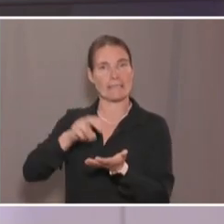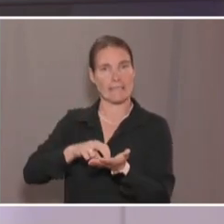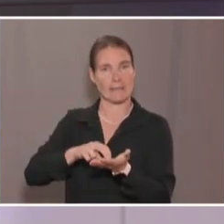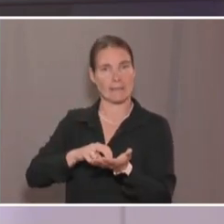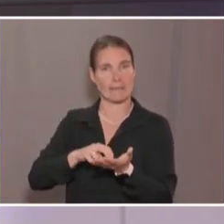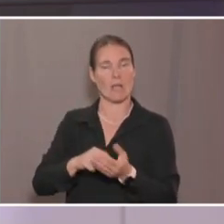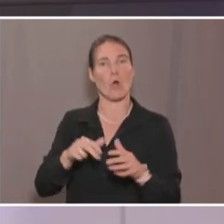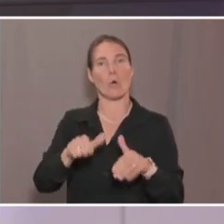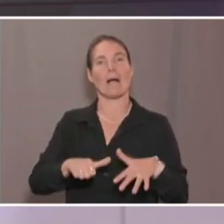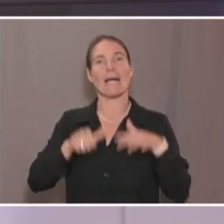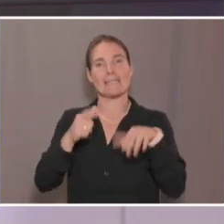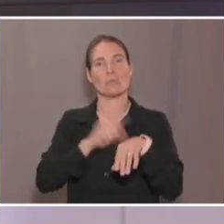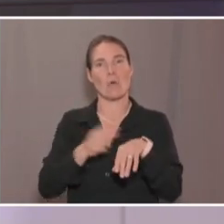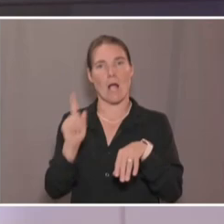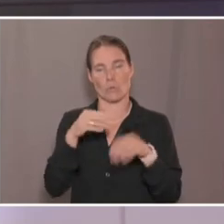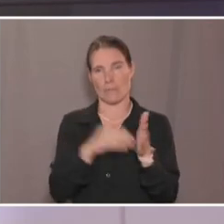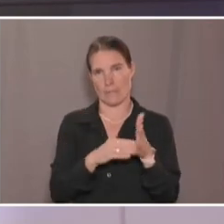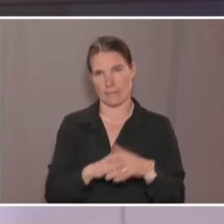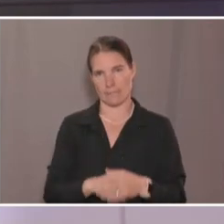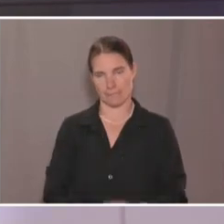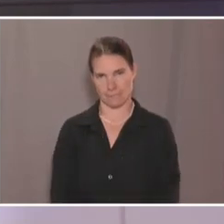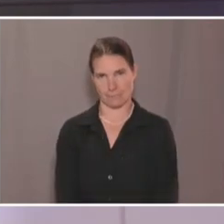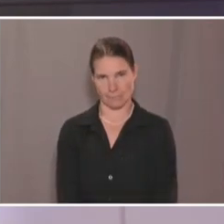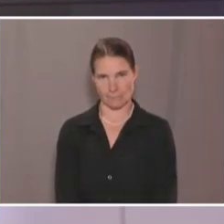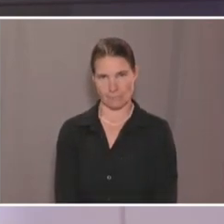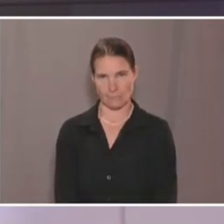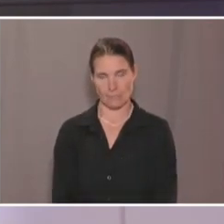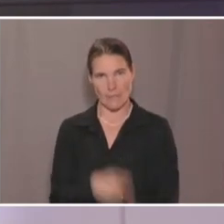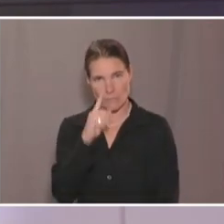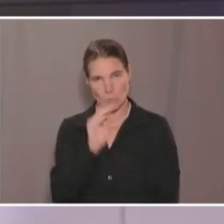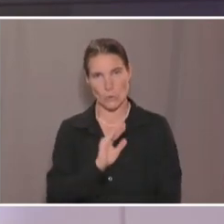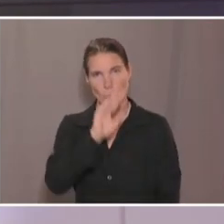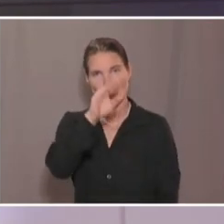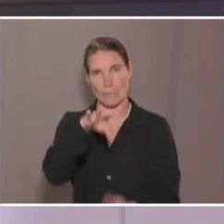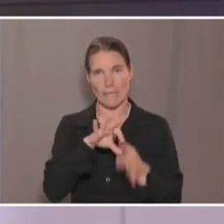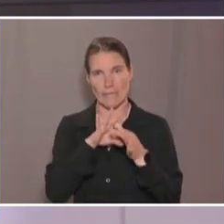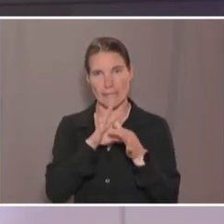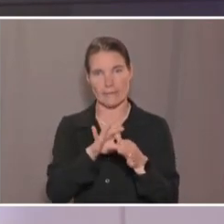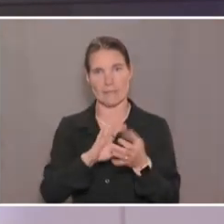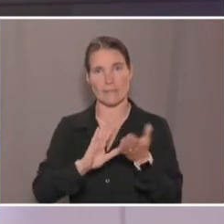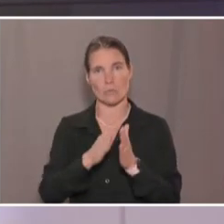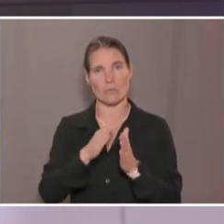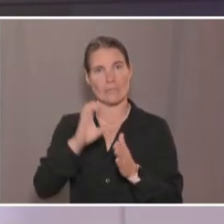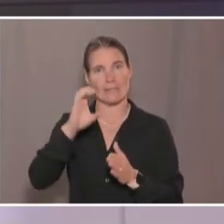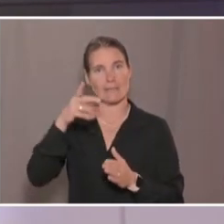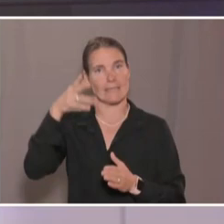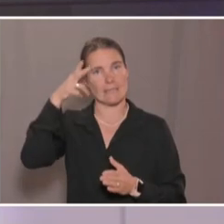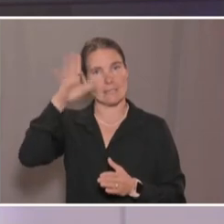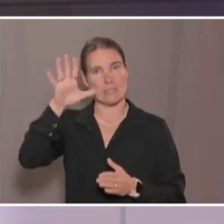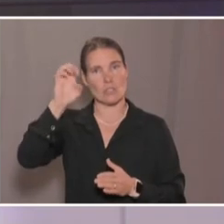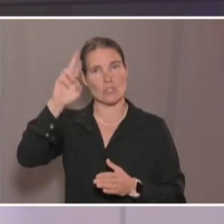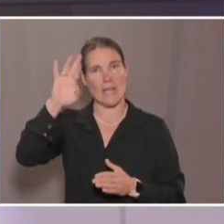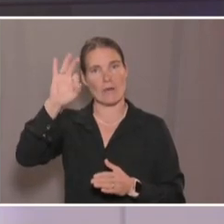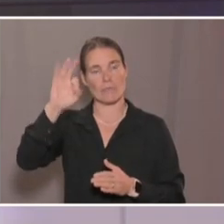ist um 18 Uhr dann also herzlich willkommen. Und bevor ich überleite, möchte ich ganz kurz Christian Scherf begrüßen, unser